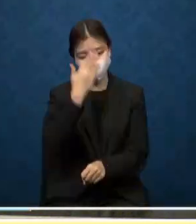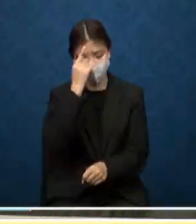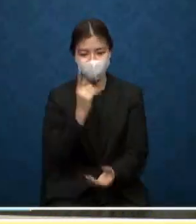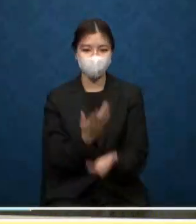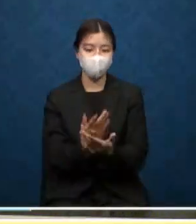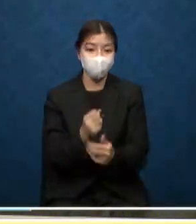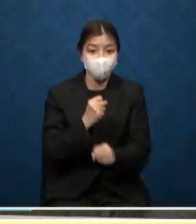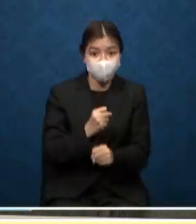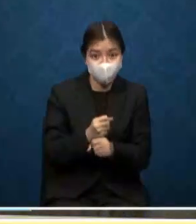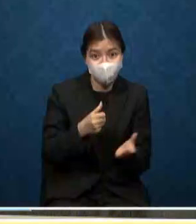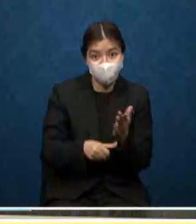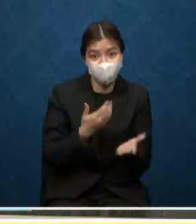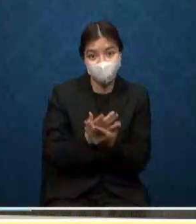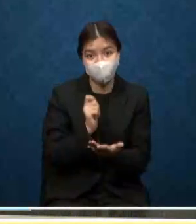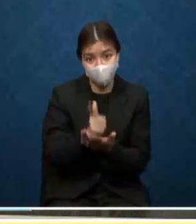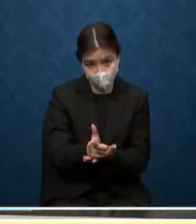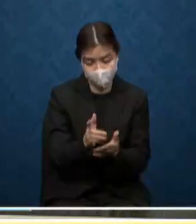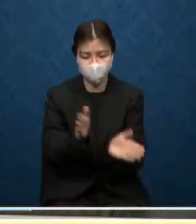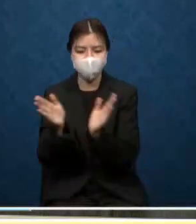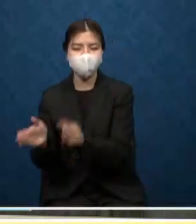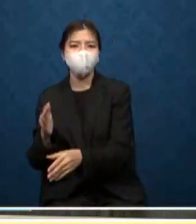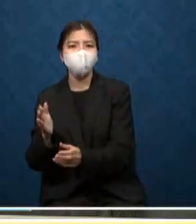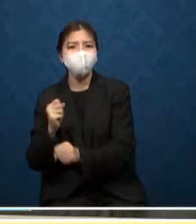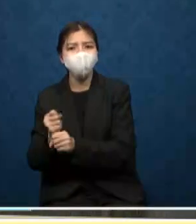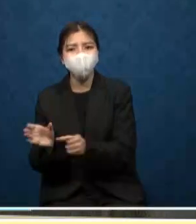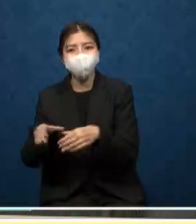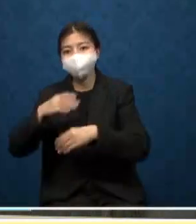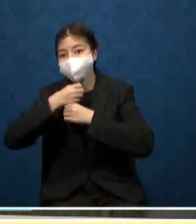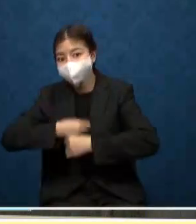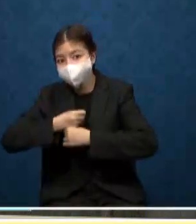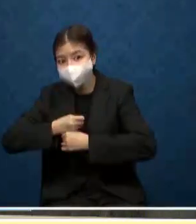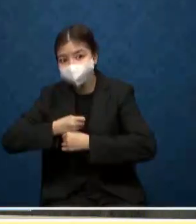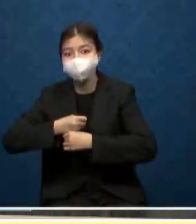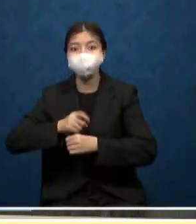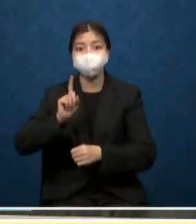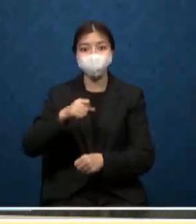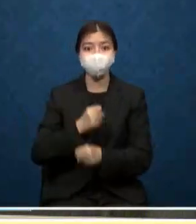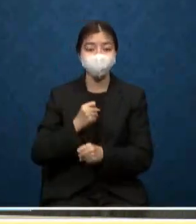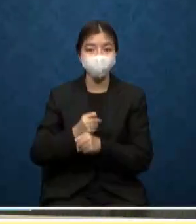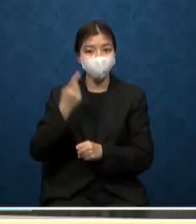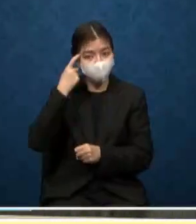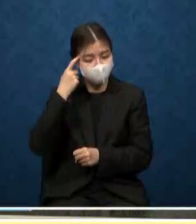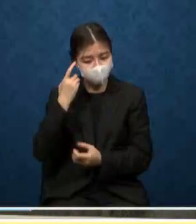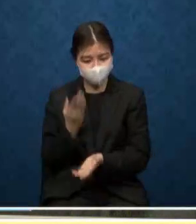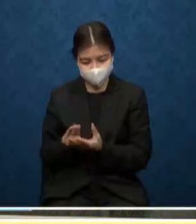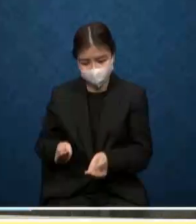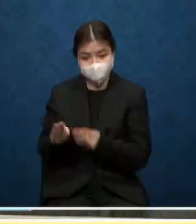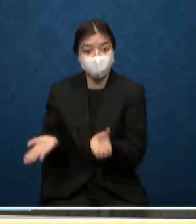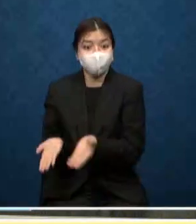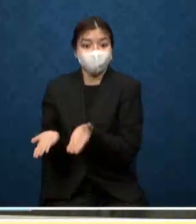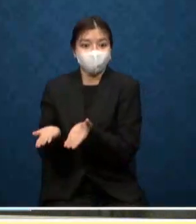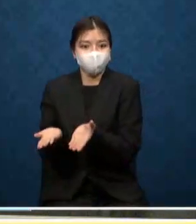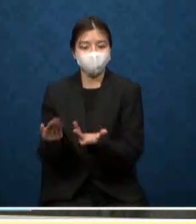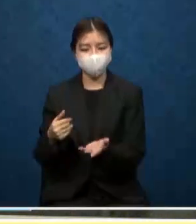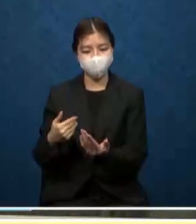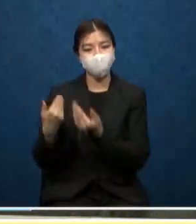ภาษีส่วนวัยผู้สูงอายุเราควรมีแนวคิดว่าถ้าเราทุ่มเทงบประมาณไปเพื่อให้เขาไม่เป็น